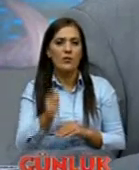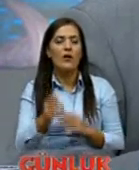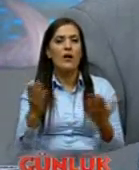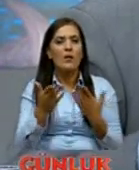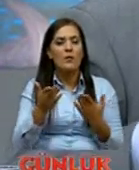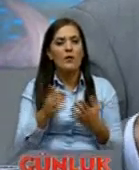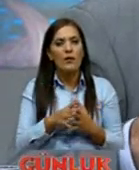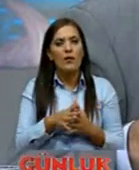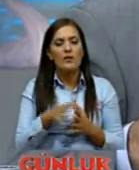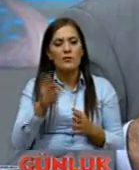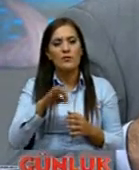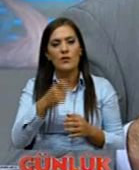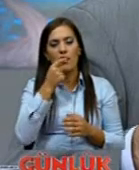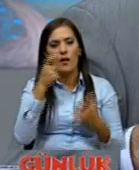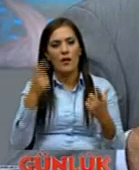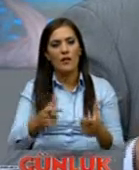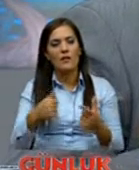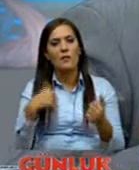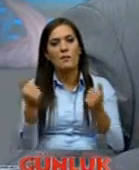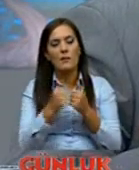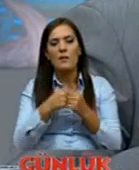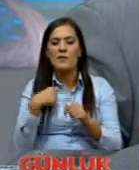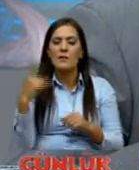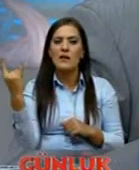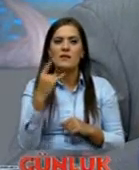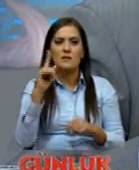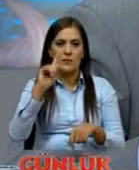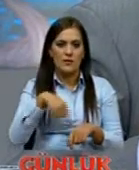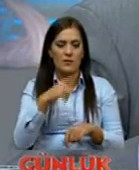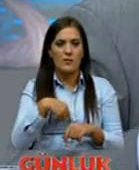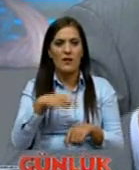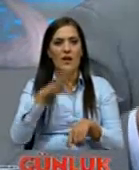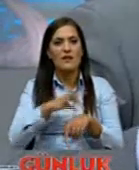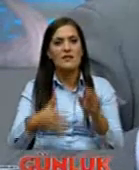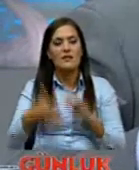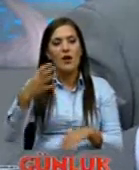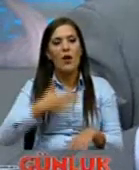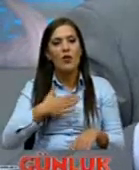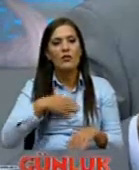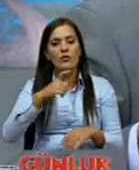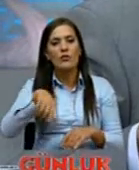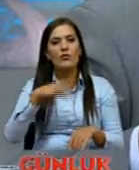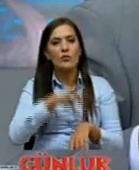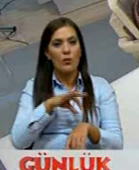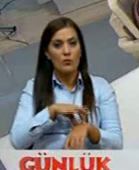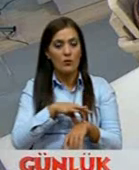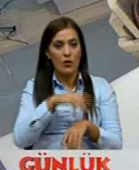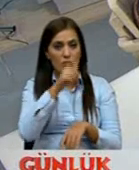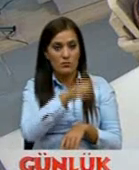Hı-hı. Ama işte bugün Ankara'yı beraberce bir gezdiğimizde hastanelerin önünde